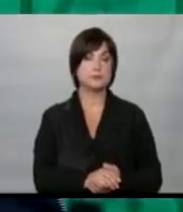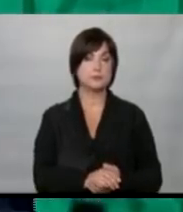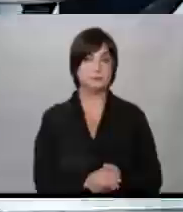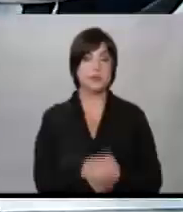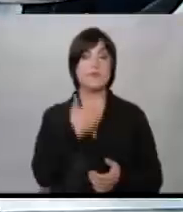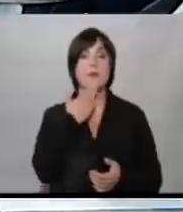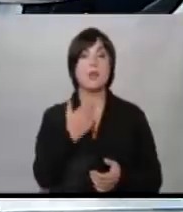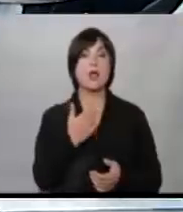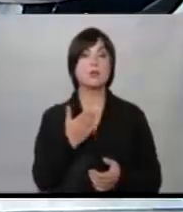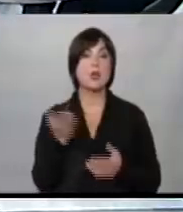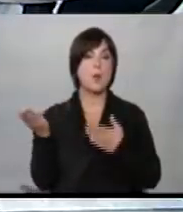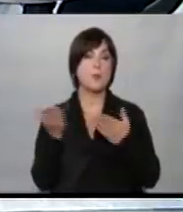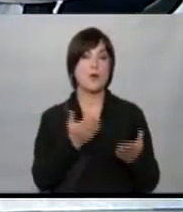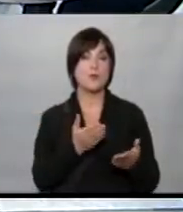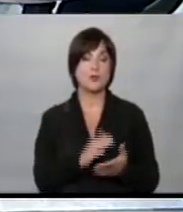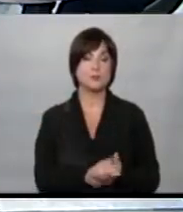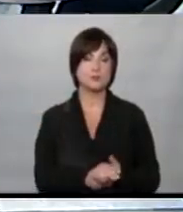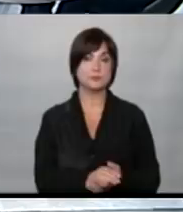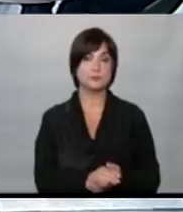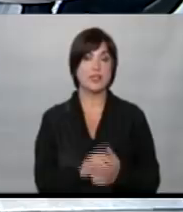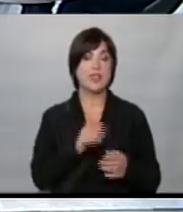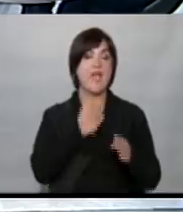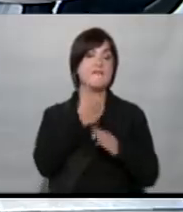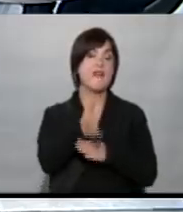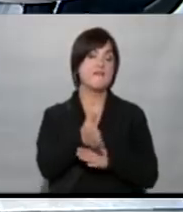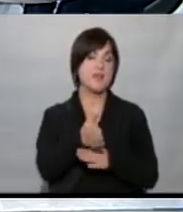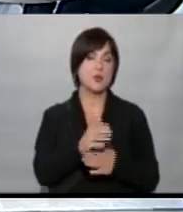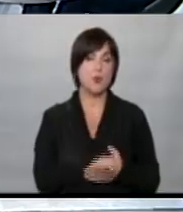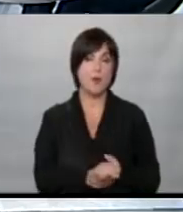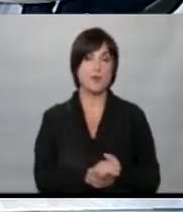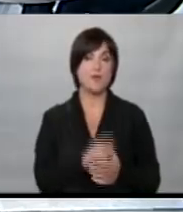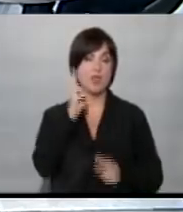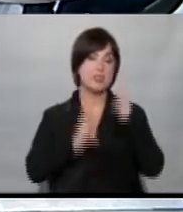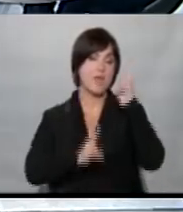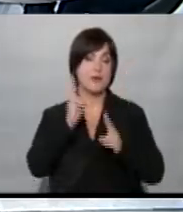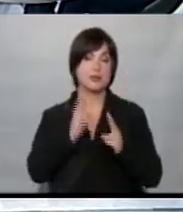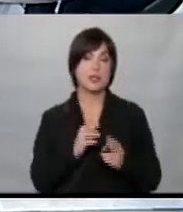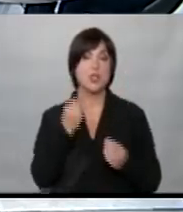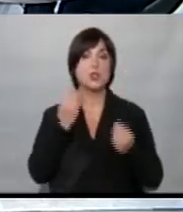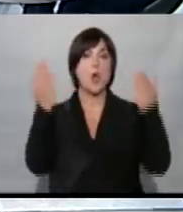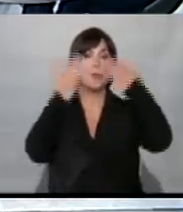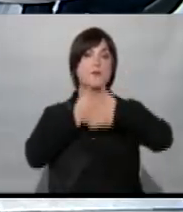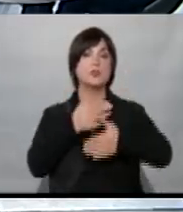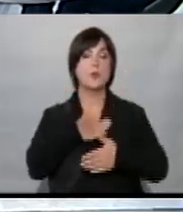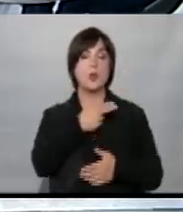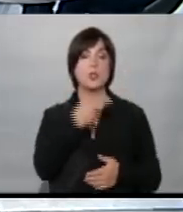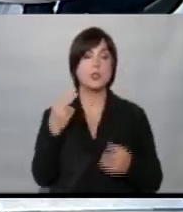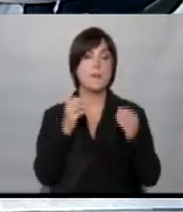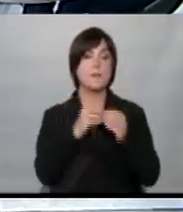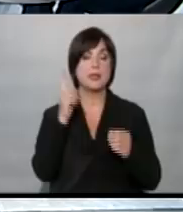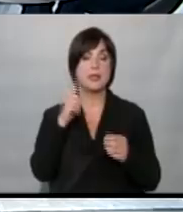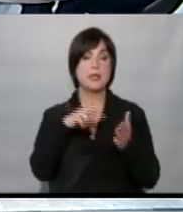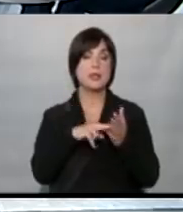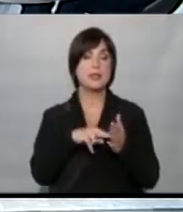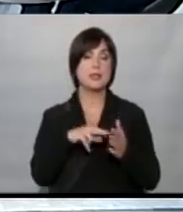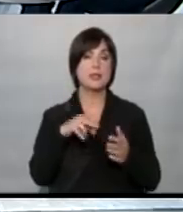ви благодарам, повелете, мамлаете, да не навлегуваме во дебати што... Добро вечер, мојато име е Билјана,